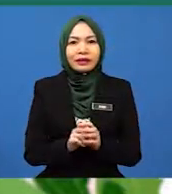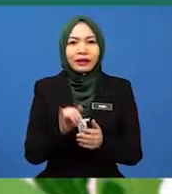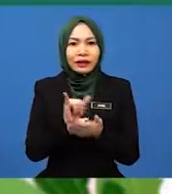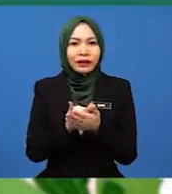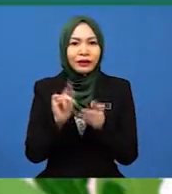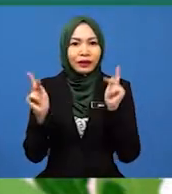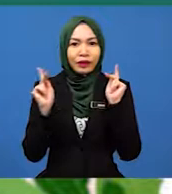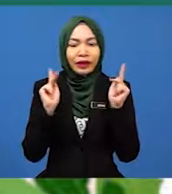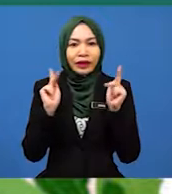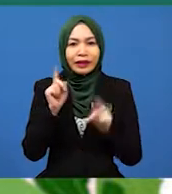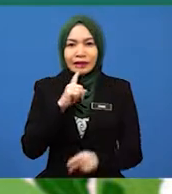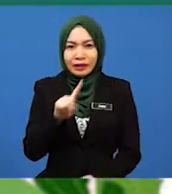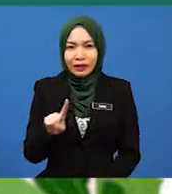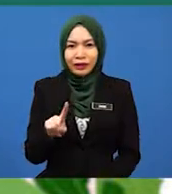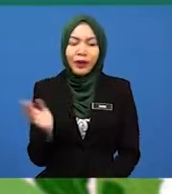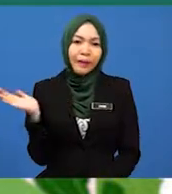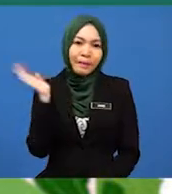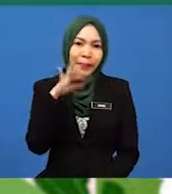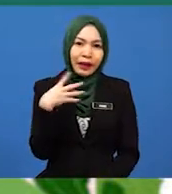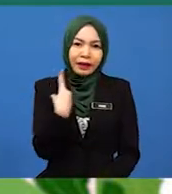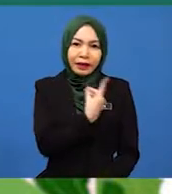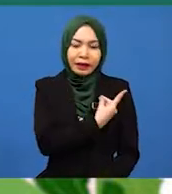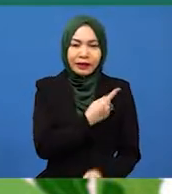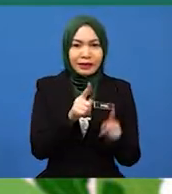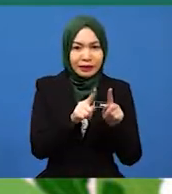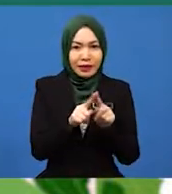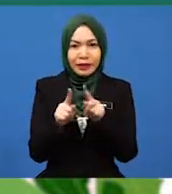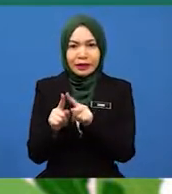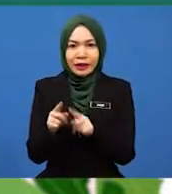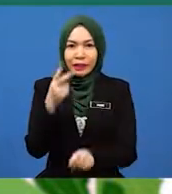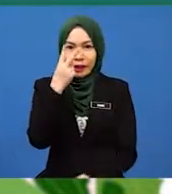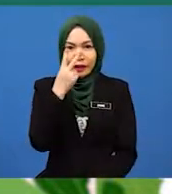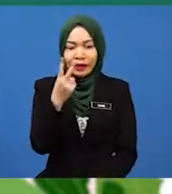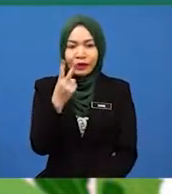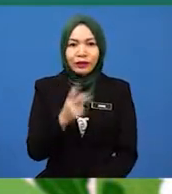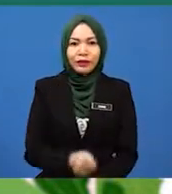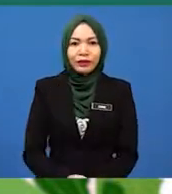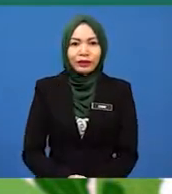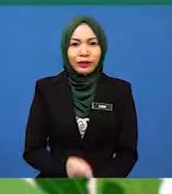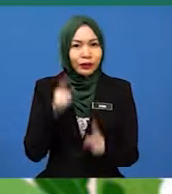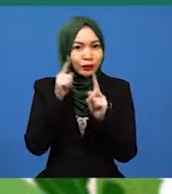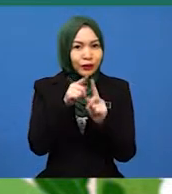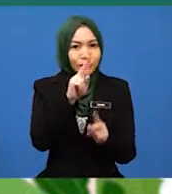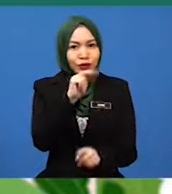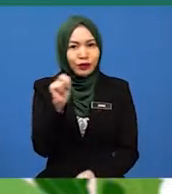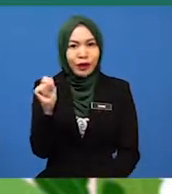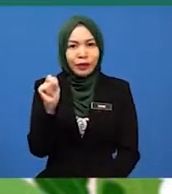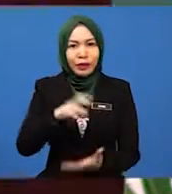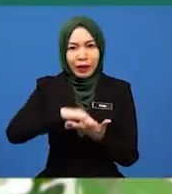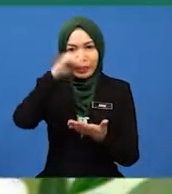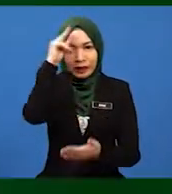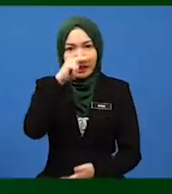Murid-murid, marilah kita sama-sama melihat objektif pembelajaran pada hari ini.